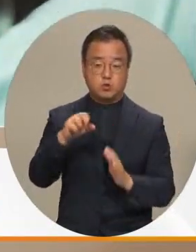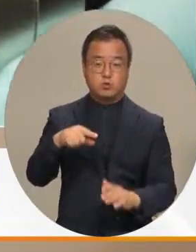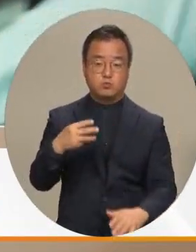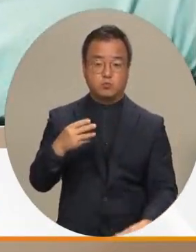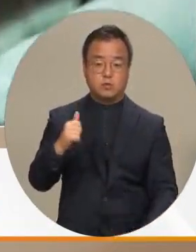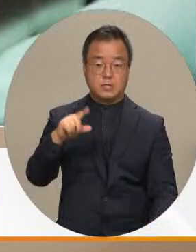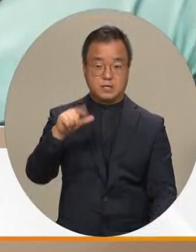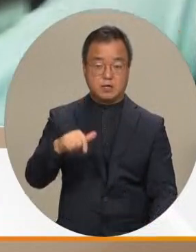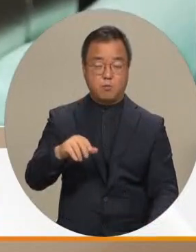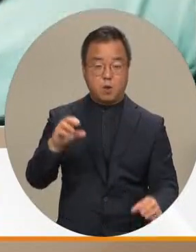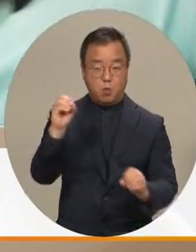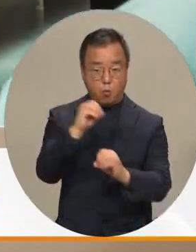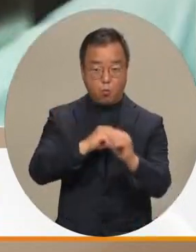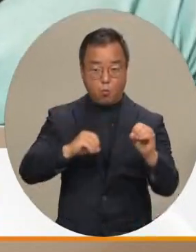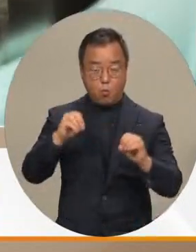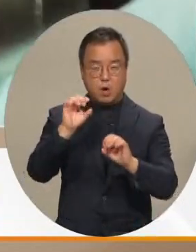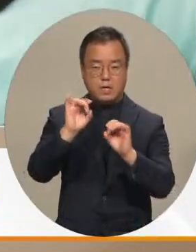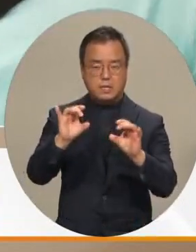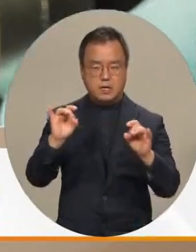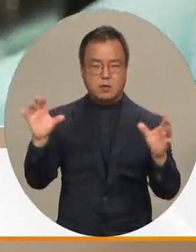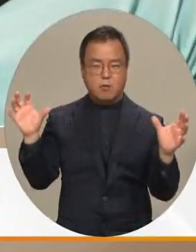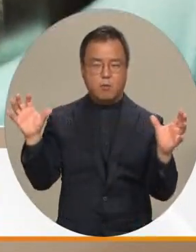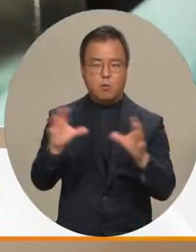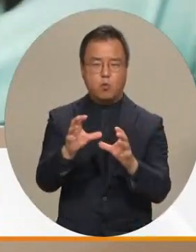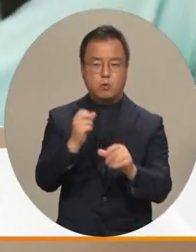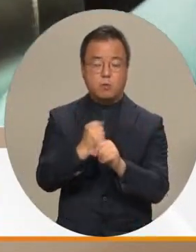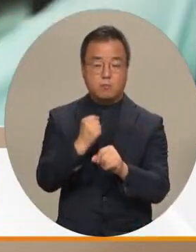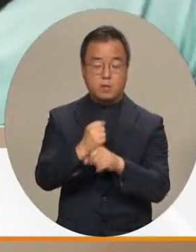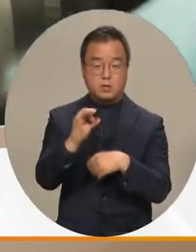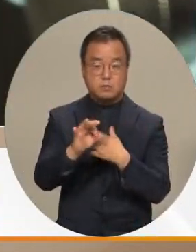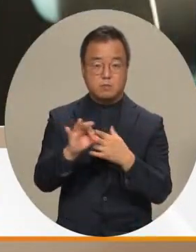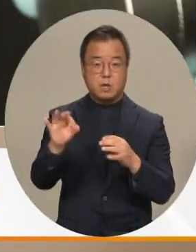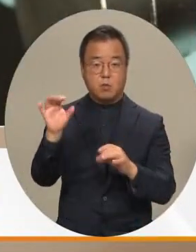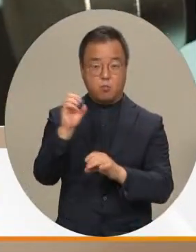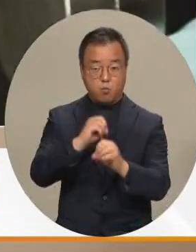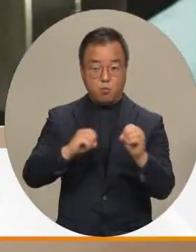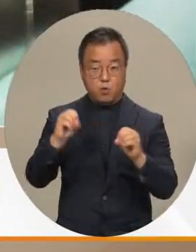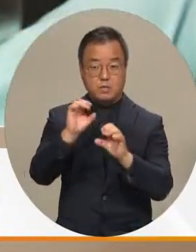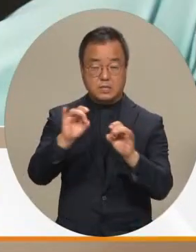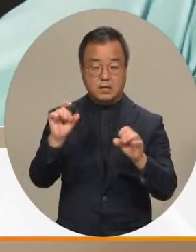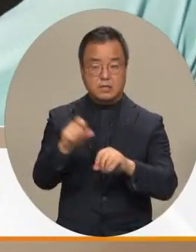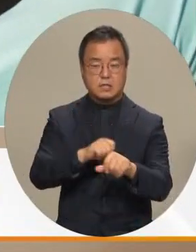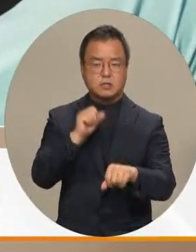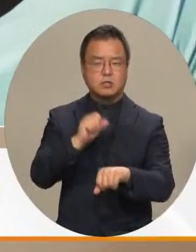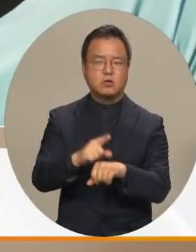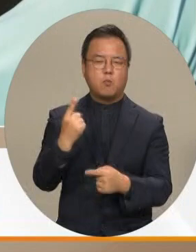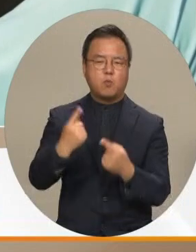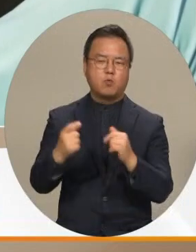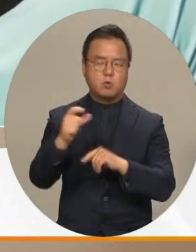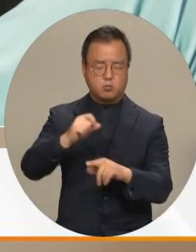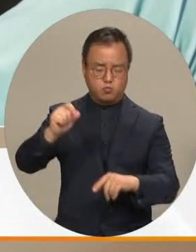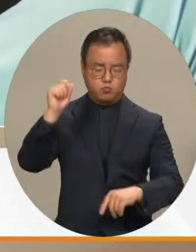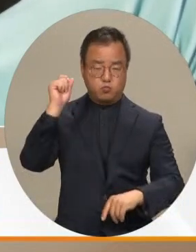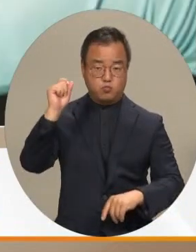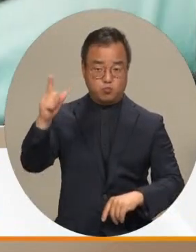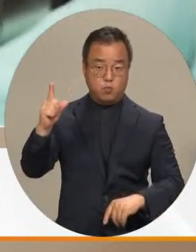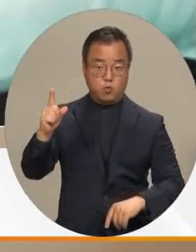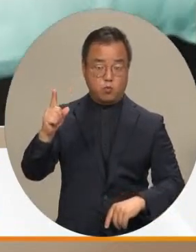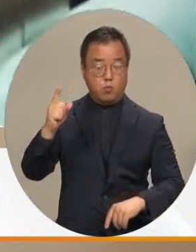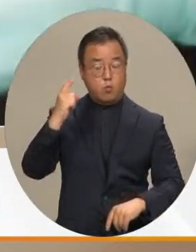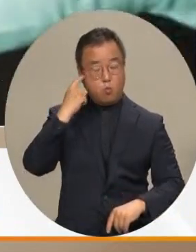하나하나가 모여서 만든 그 커다란 벌크는 그 원자들 각각의 특성을 합친 것보다 훨씬 더 특 뛰어난 특성을 나타내고